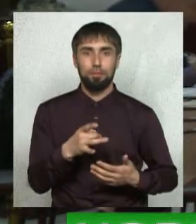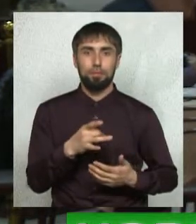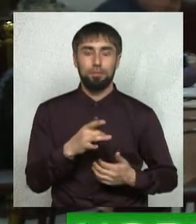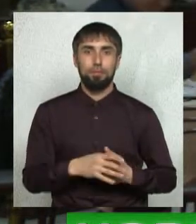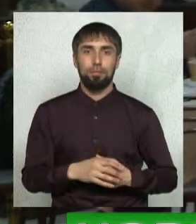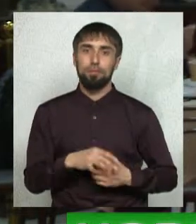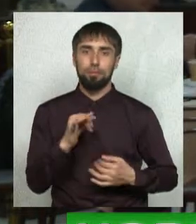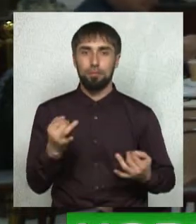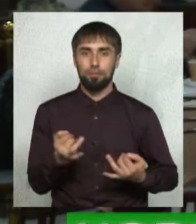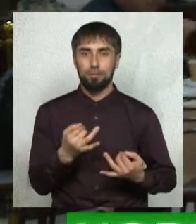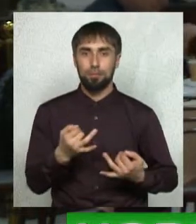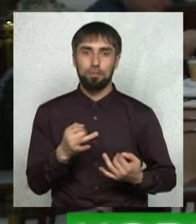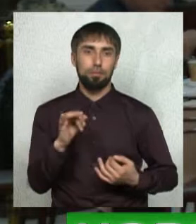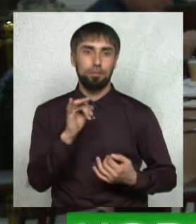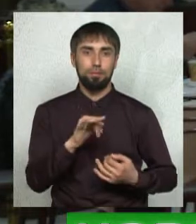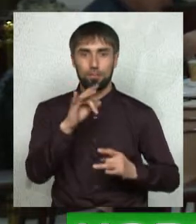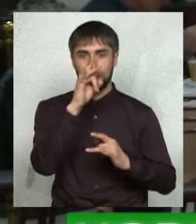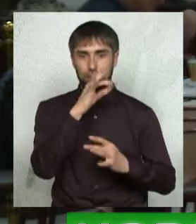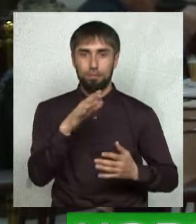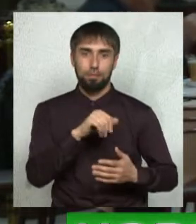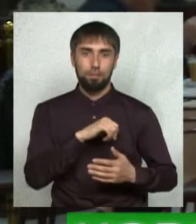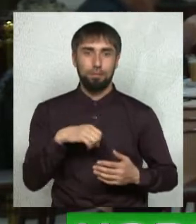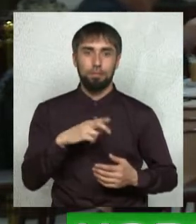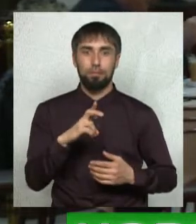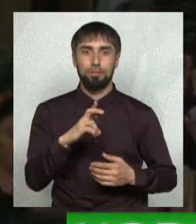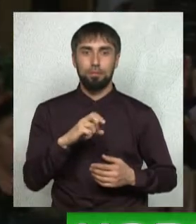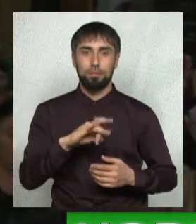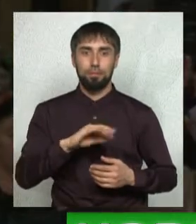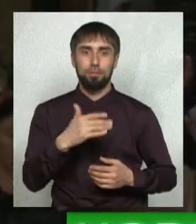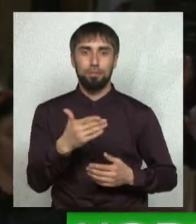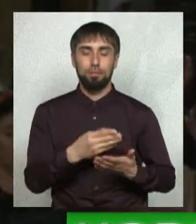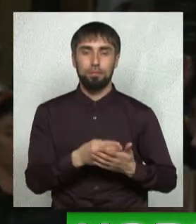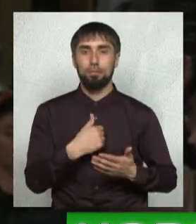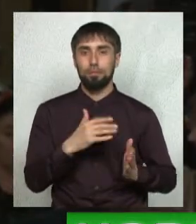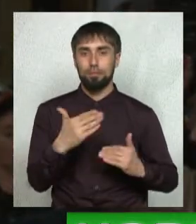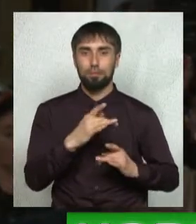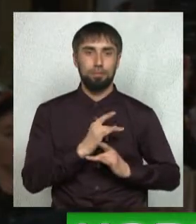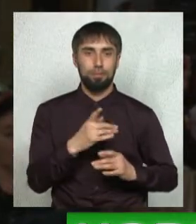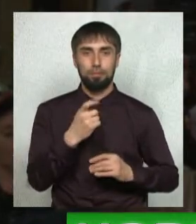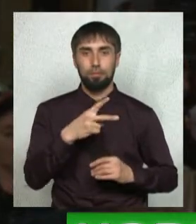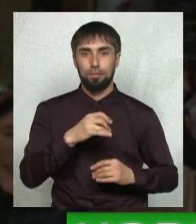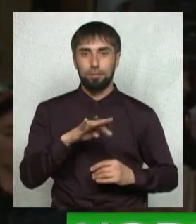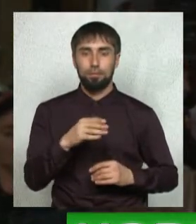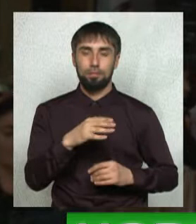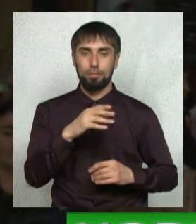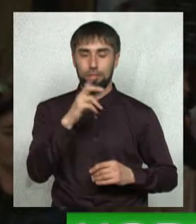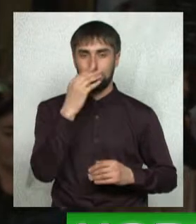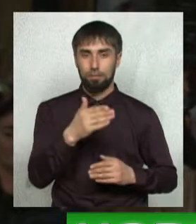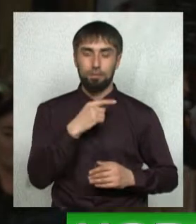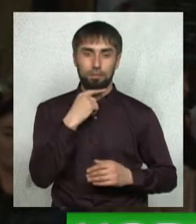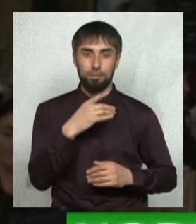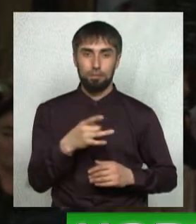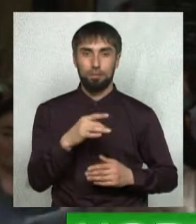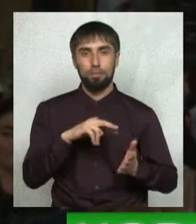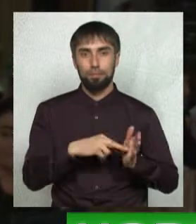и интересуются историей, культурой, самобытной культурой нашего народа. Мы в рамках празднования столетия ингушской государственности, в том